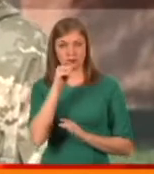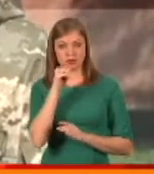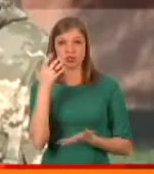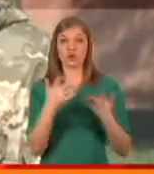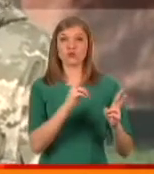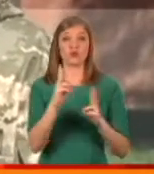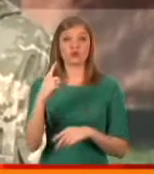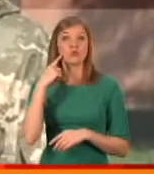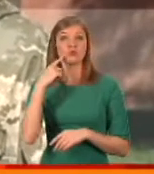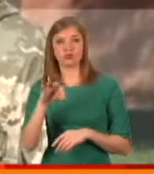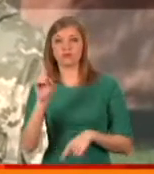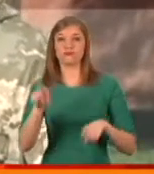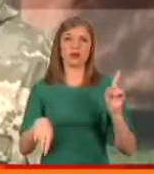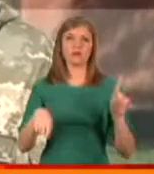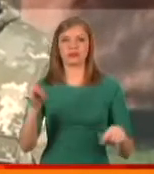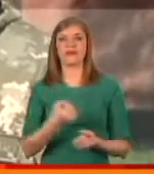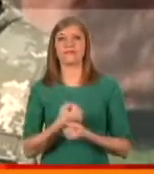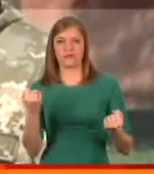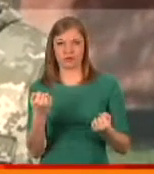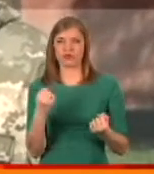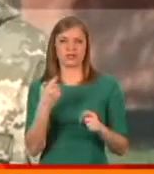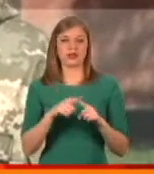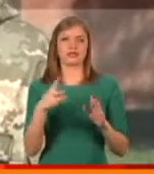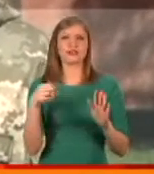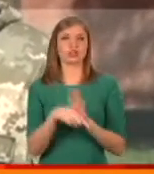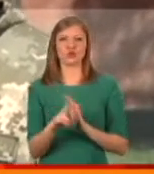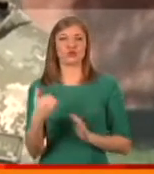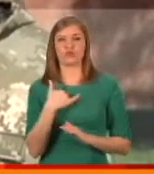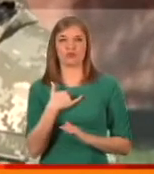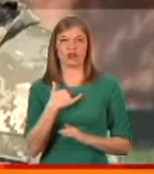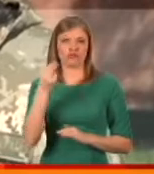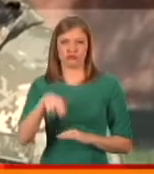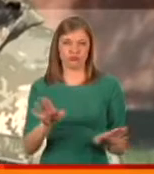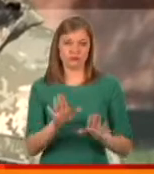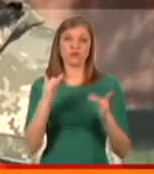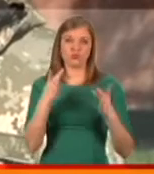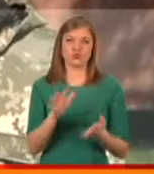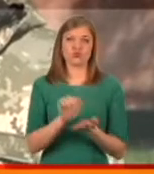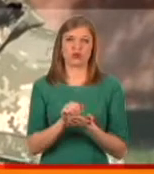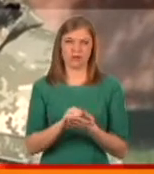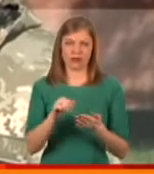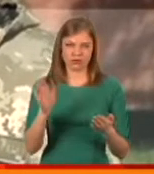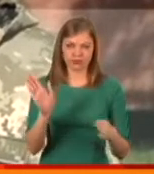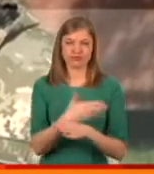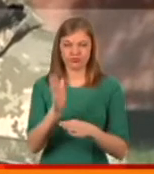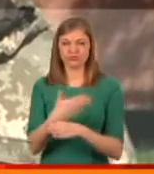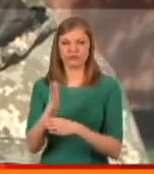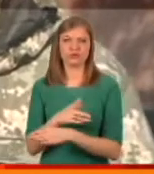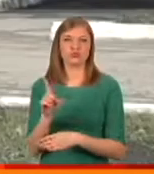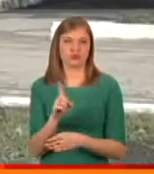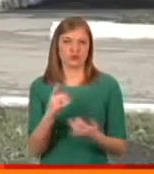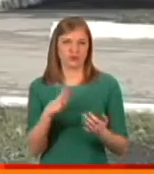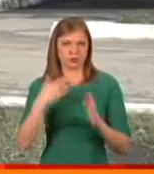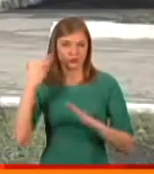Якщо хто буде чує поодинокі вибухи на арсеналах, це не значить, що в нас якісь є проблеми. Ми просто займаємося ліквідацією тих наслідків, які